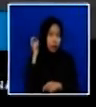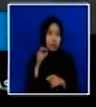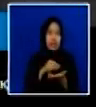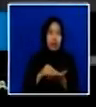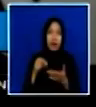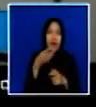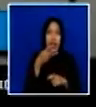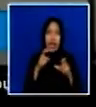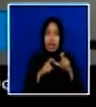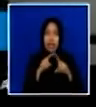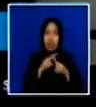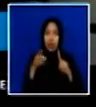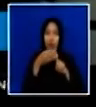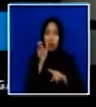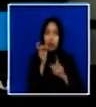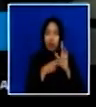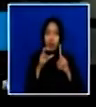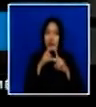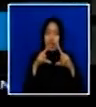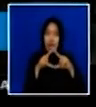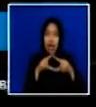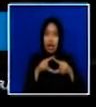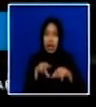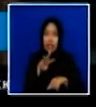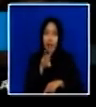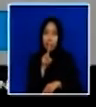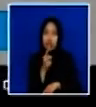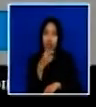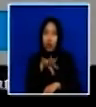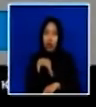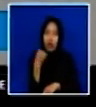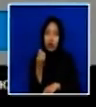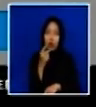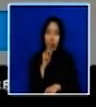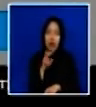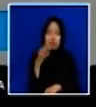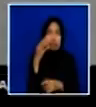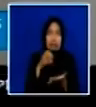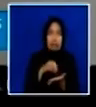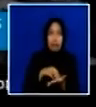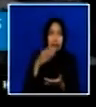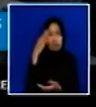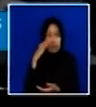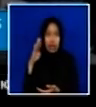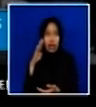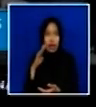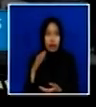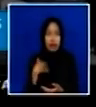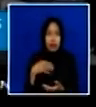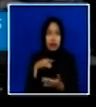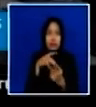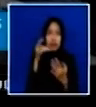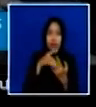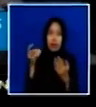Bunda 39 tahun warga desa Bendosari kecamatan sanankulon kabupaten Blitar ya ditangkap karena